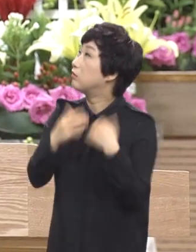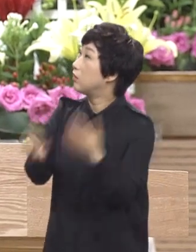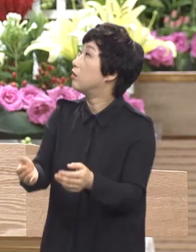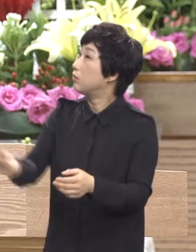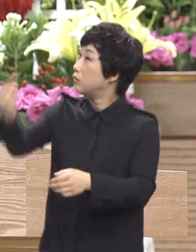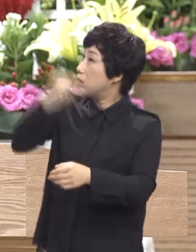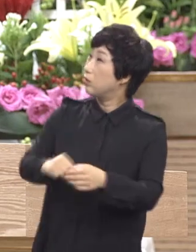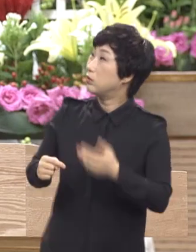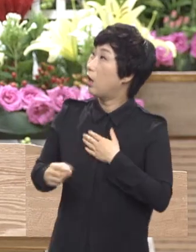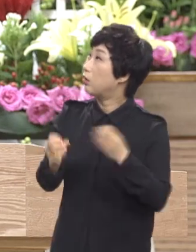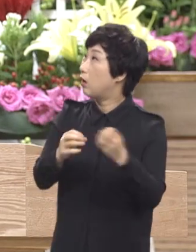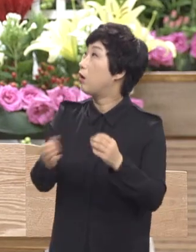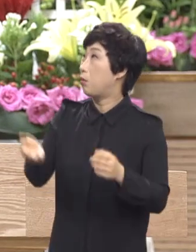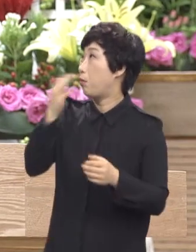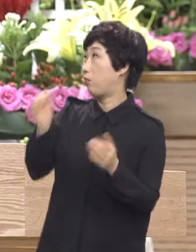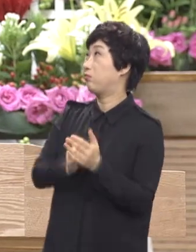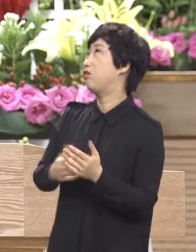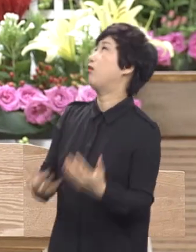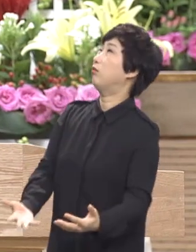않았습니까?